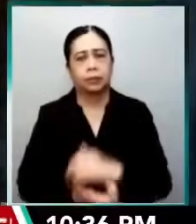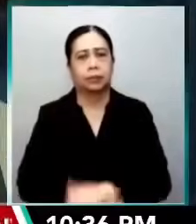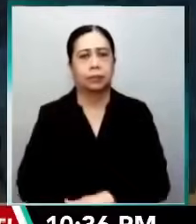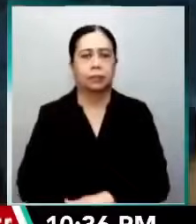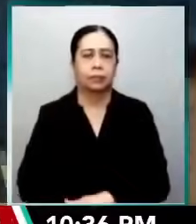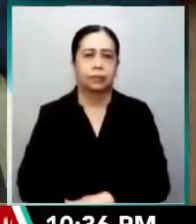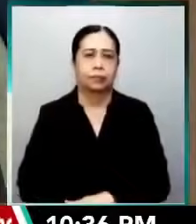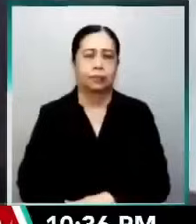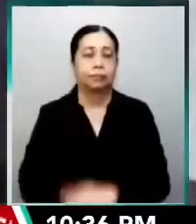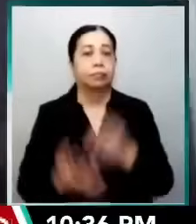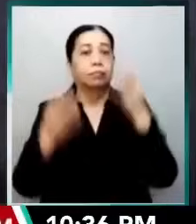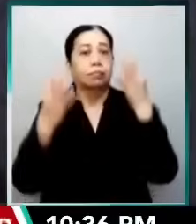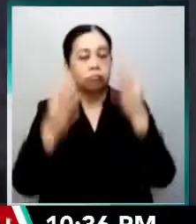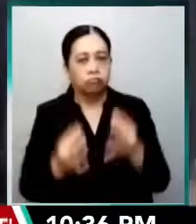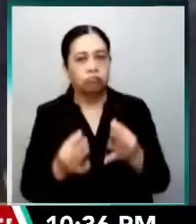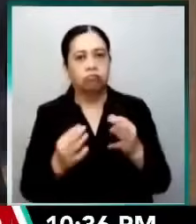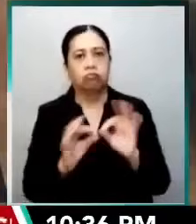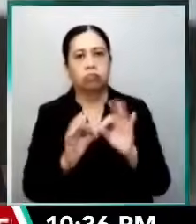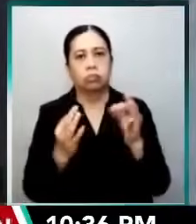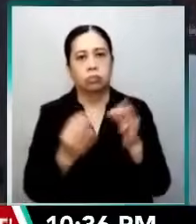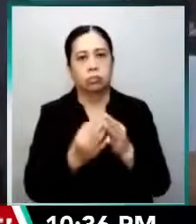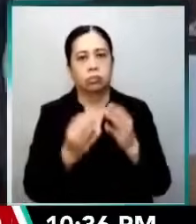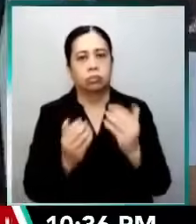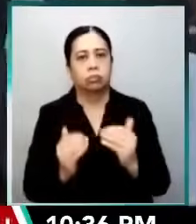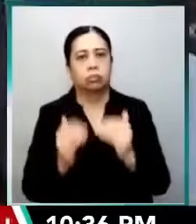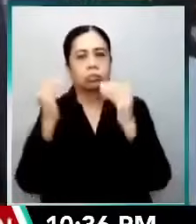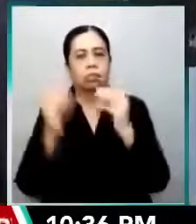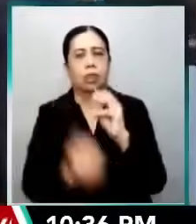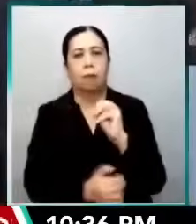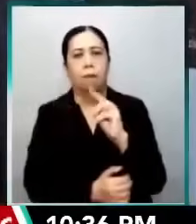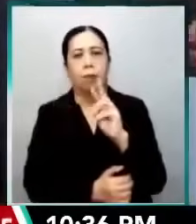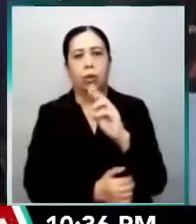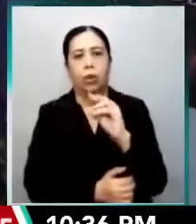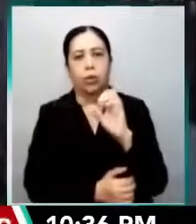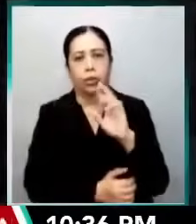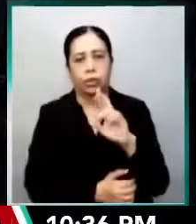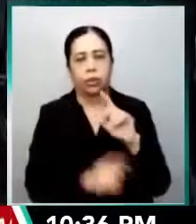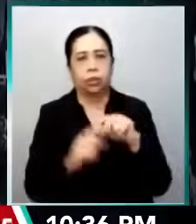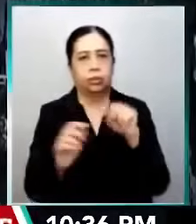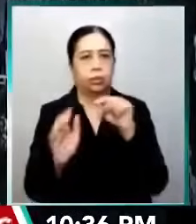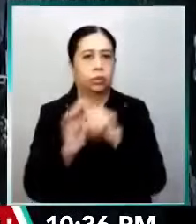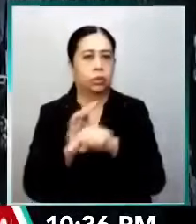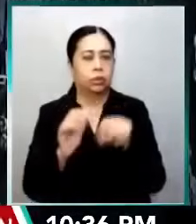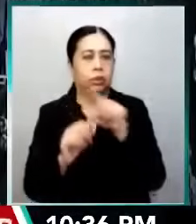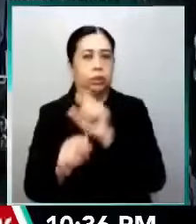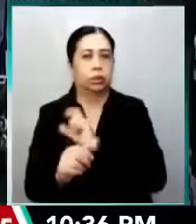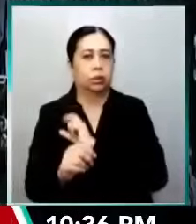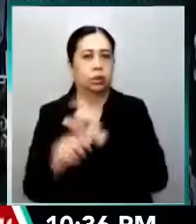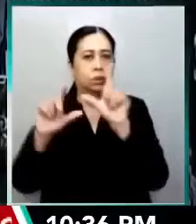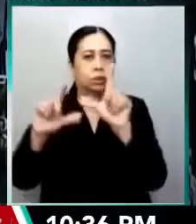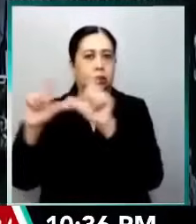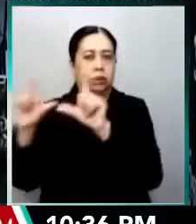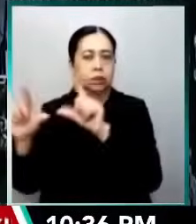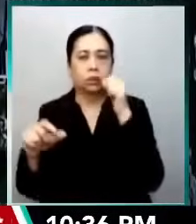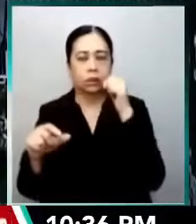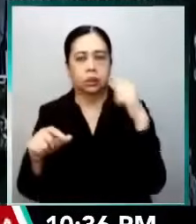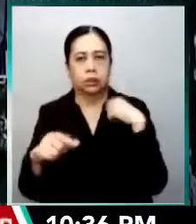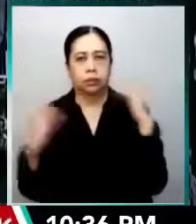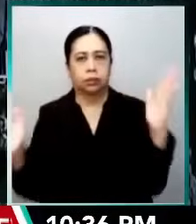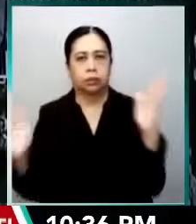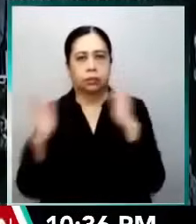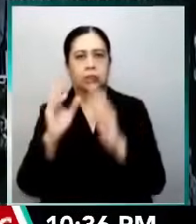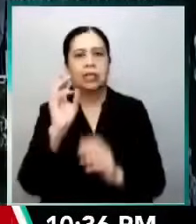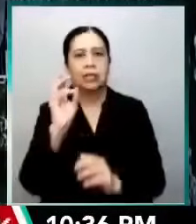Desidido ang pamilya ni Jemboy na iakyat sa murder ang kaso laban sa mga pulis sa sangkot sa krimen. Kagabi, nakaharap na ni Rodalisa ang anim na